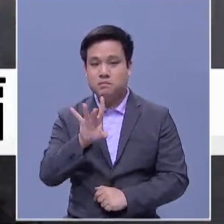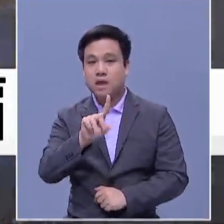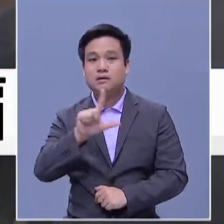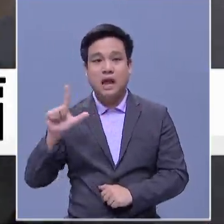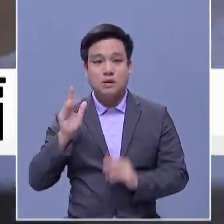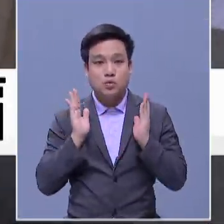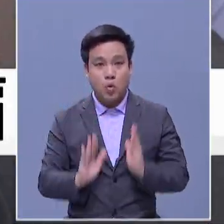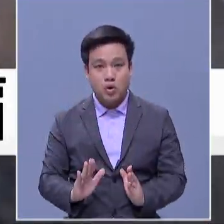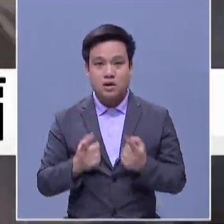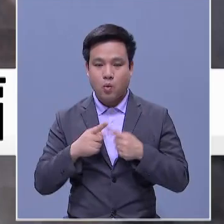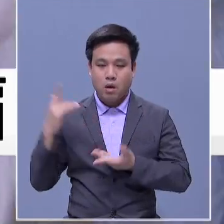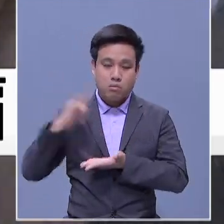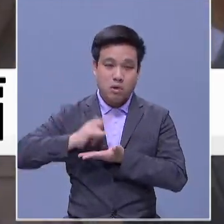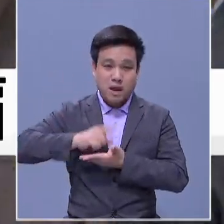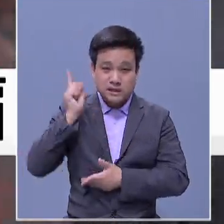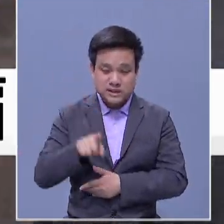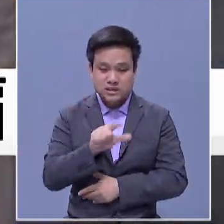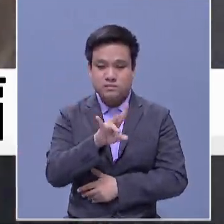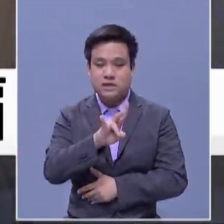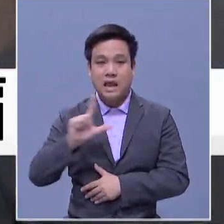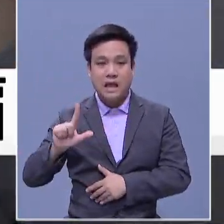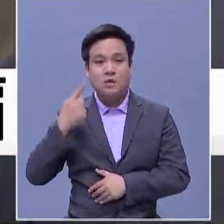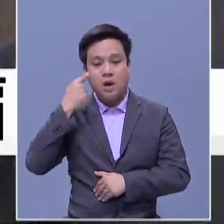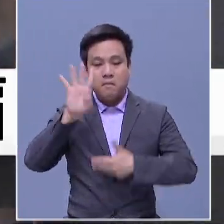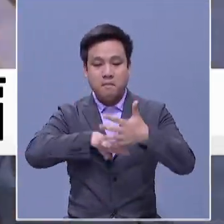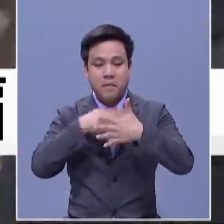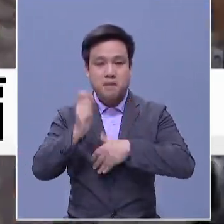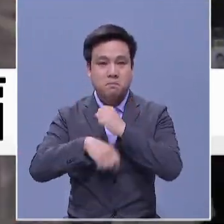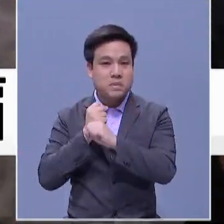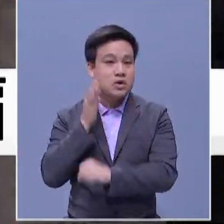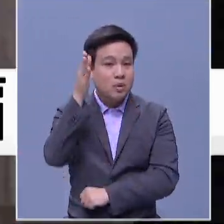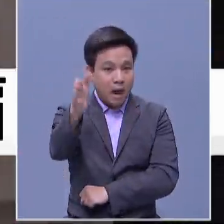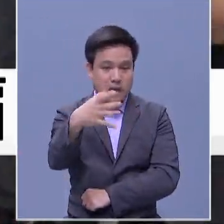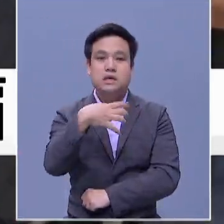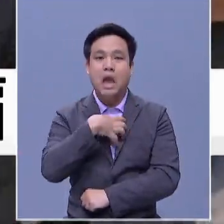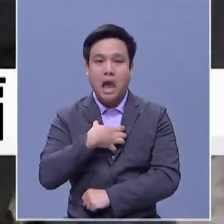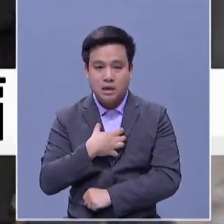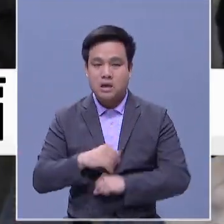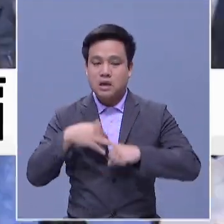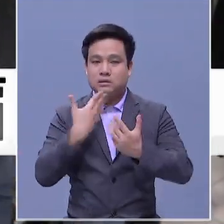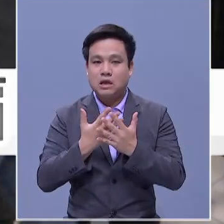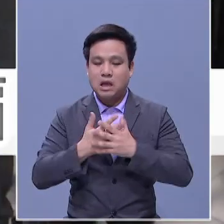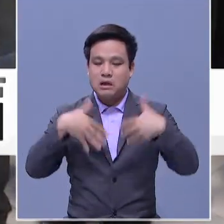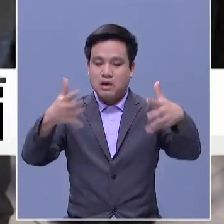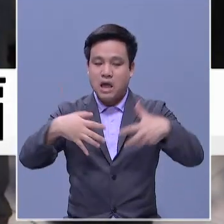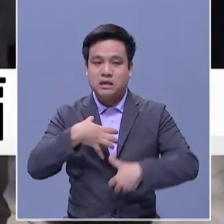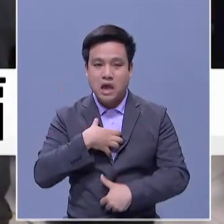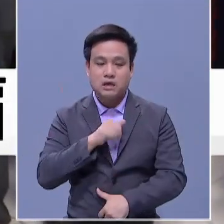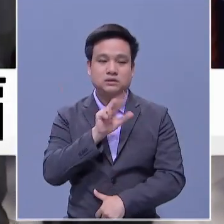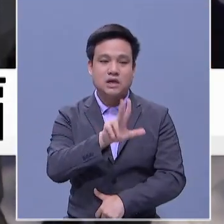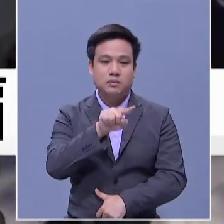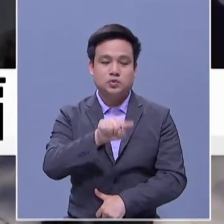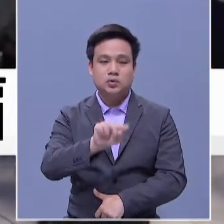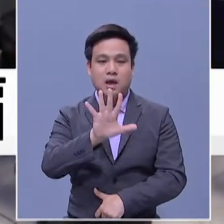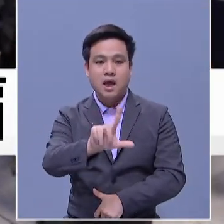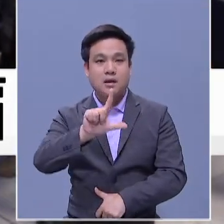ปี2567เพิ่มเป้าหมายสร้างรายได้รวม 3.5 ล้านล้านบาททีเดียวค่ะโดยข้อมูลจากก